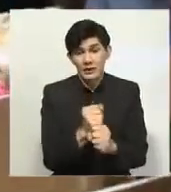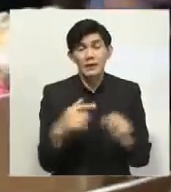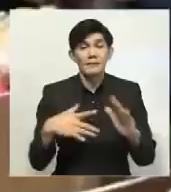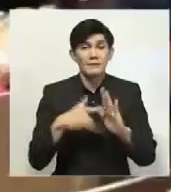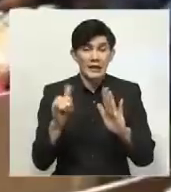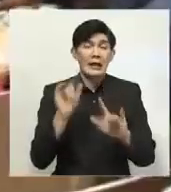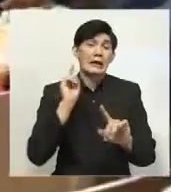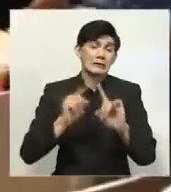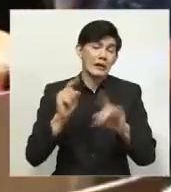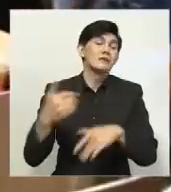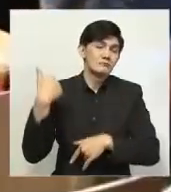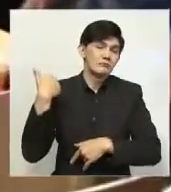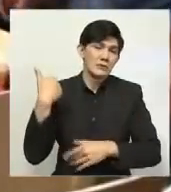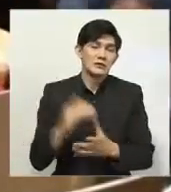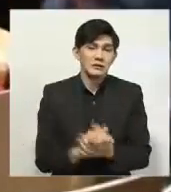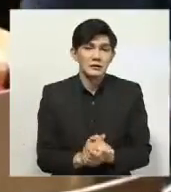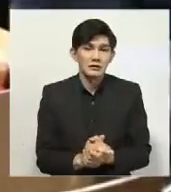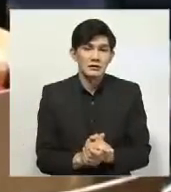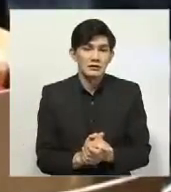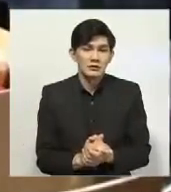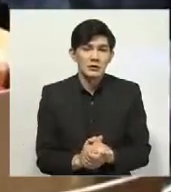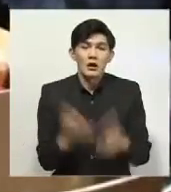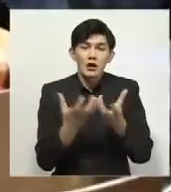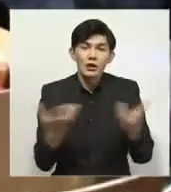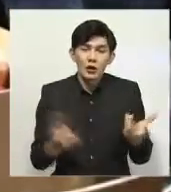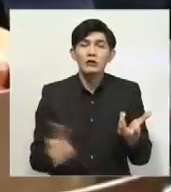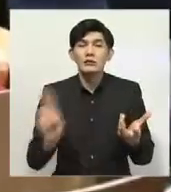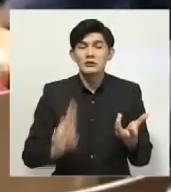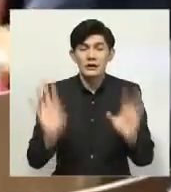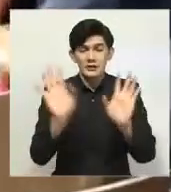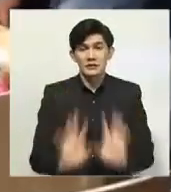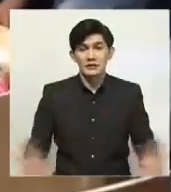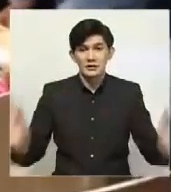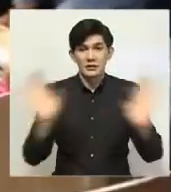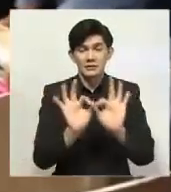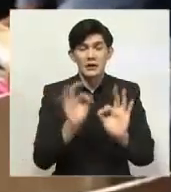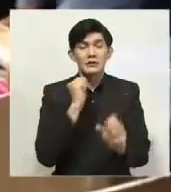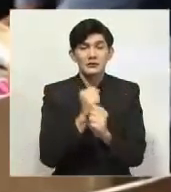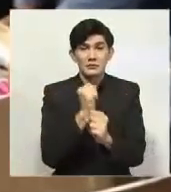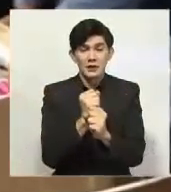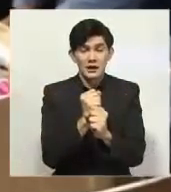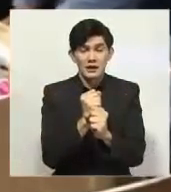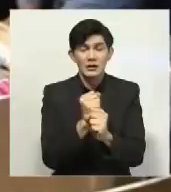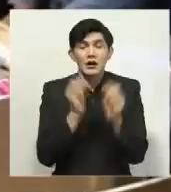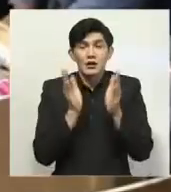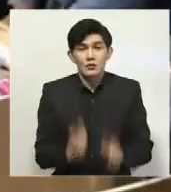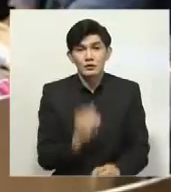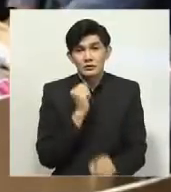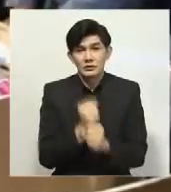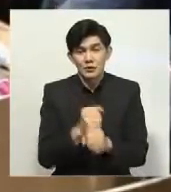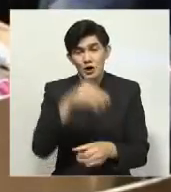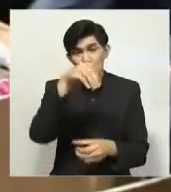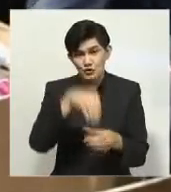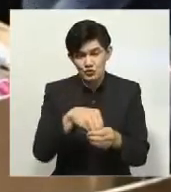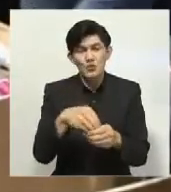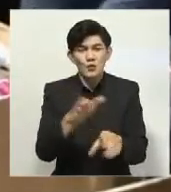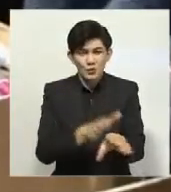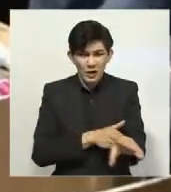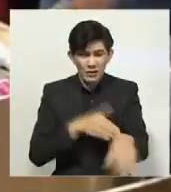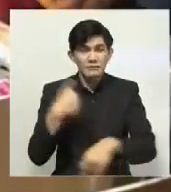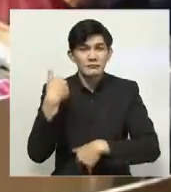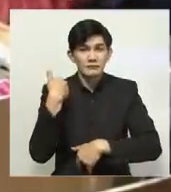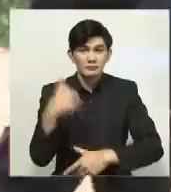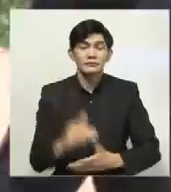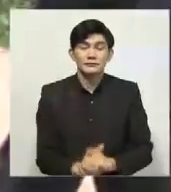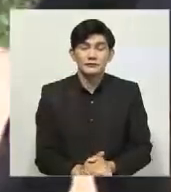ยาเวชภัณฑ์แล้วก็ข้าวของเครื่องใช้ที่จำเป็นต่อการปฏิบัติงานซึ่งเจ้าหน้าที่ก็จะอยู่ที่นี่อีกหลายวันเลยทีเดียว